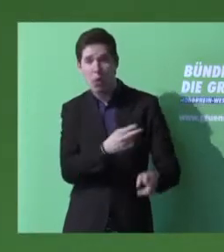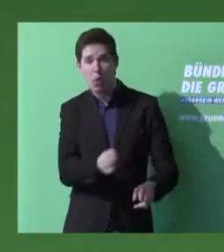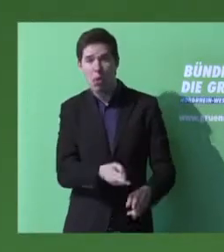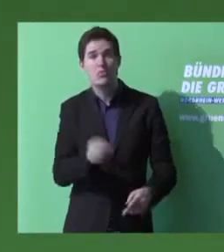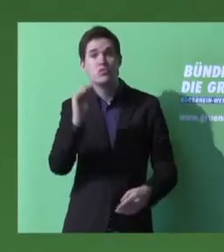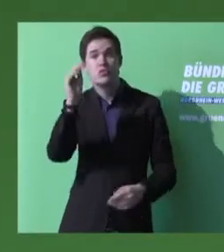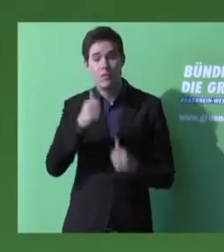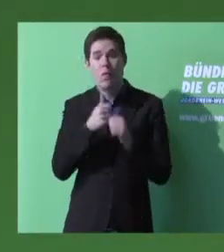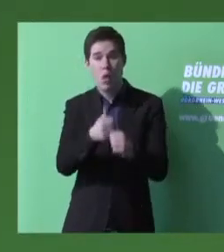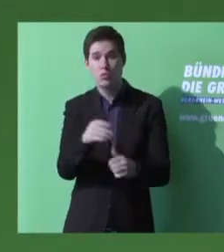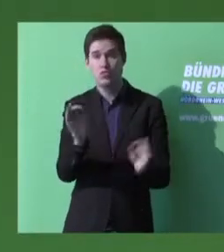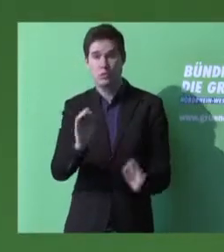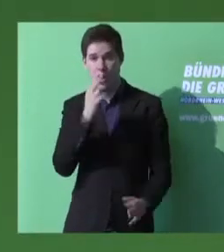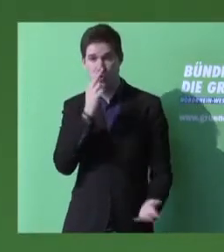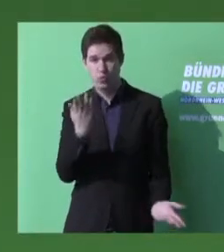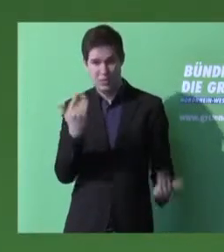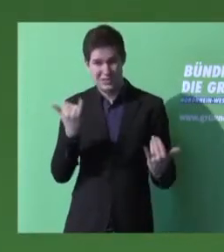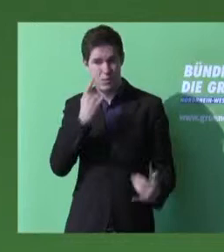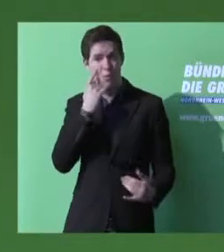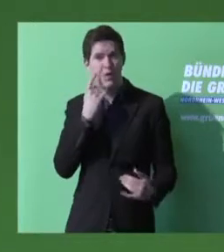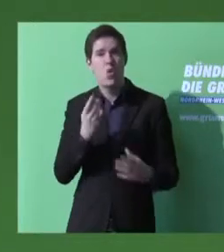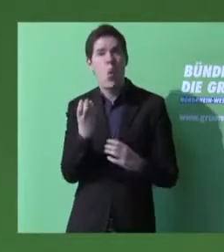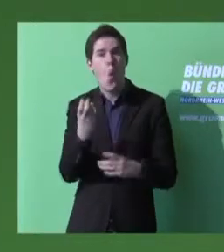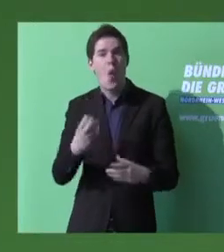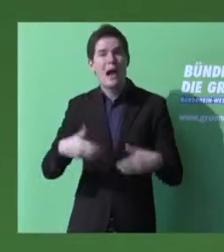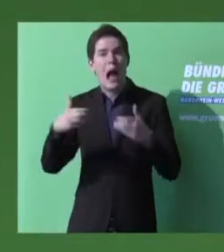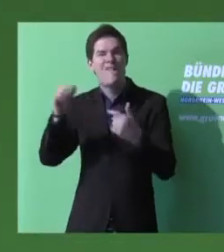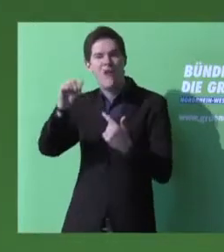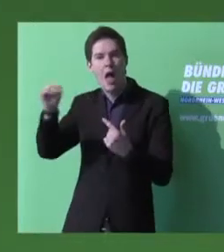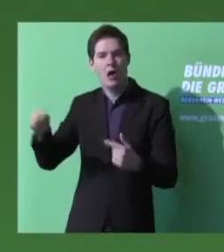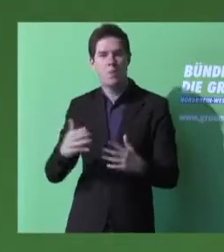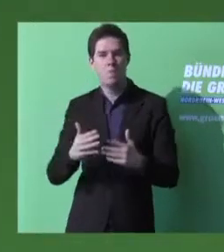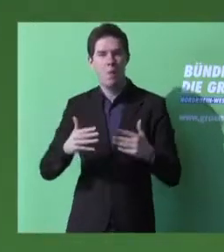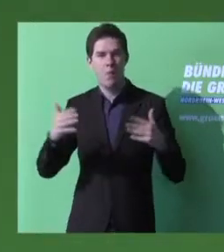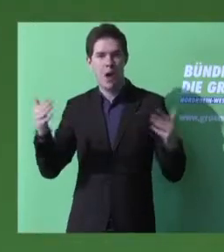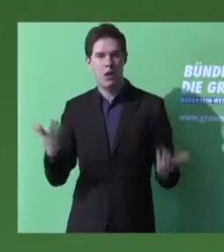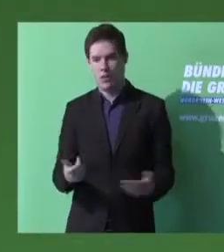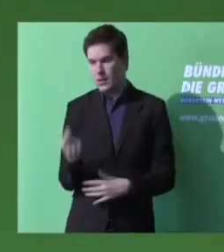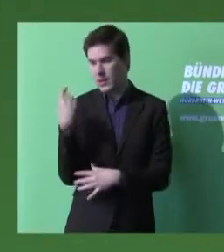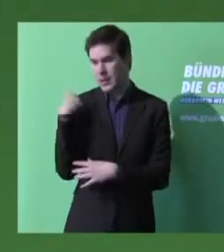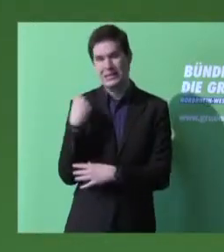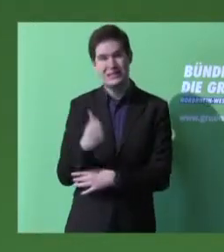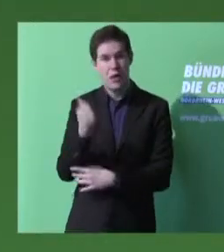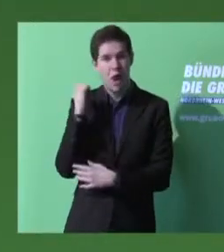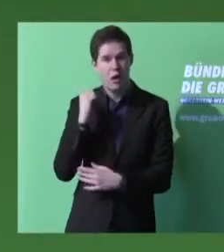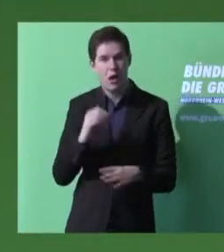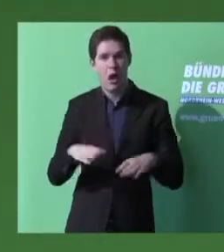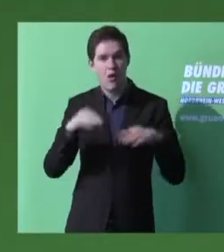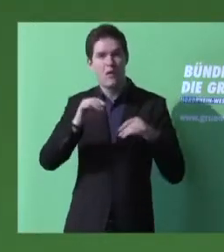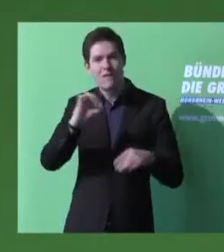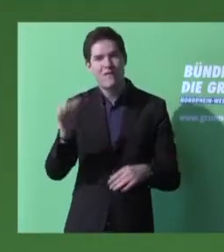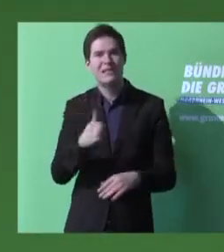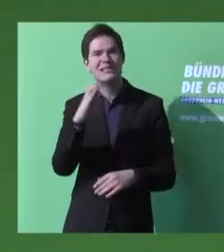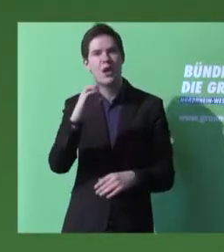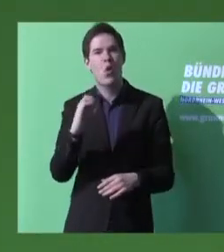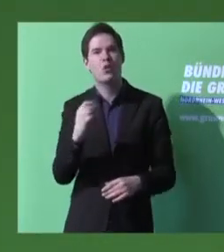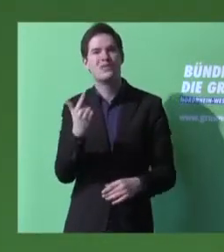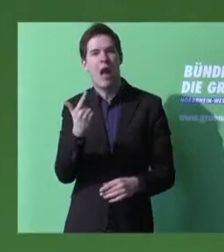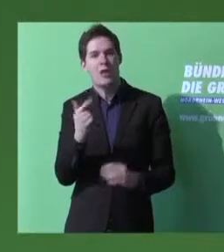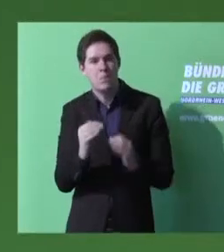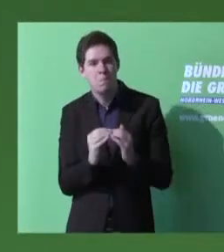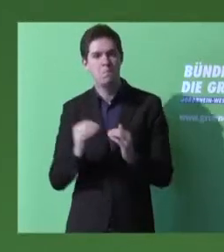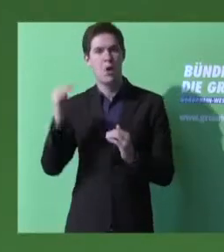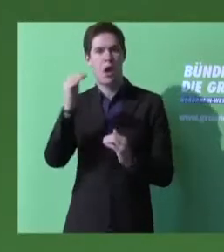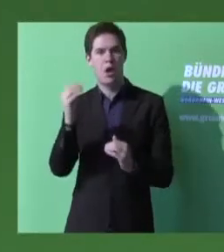absoluten Anstieg von Kohlekraftwerken. Wir haben im letzten Jahr das erste Mal seit langer Zeit wieder einen Anstieg von CO2 in Deutschland